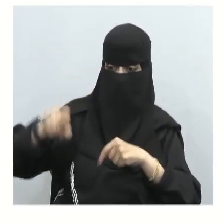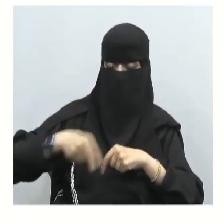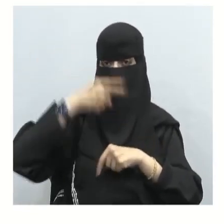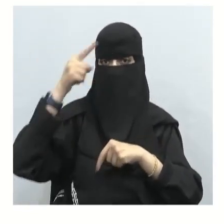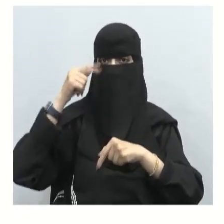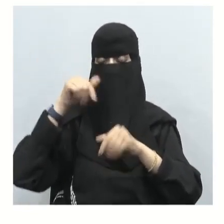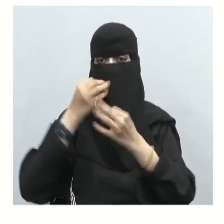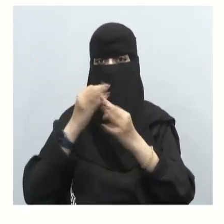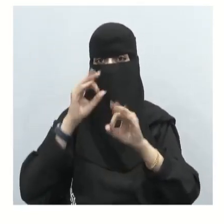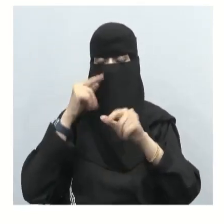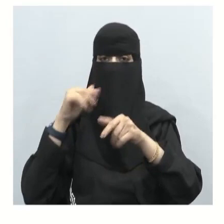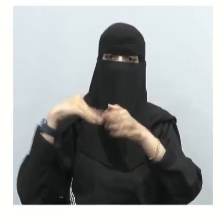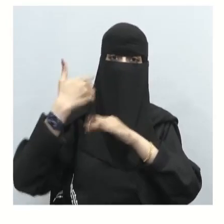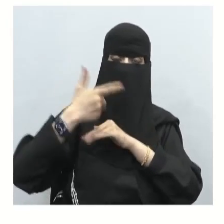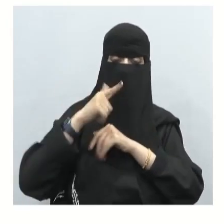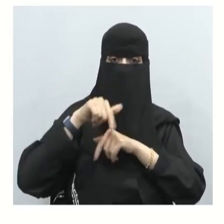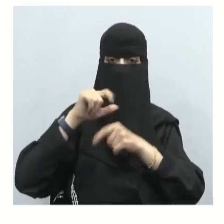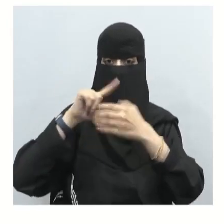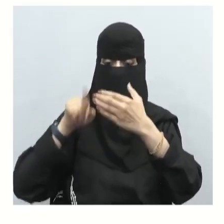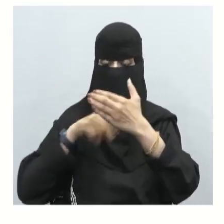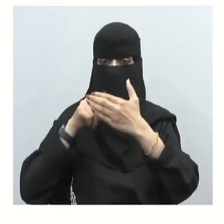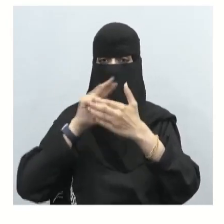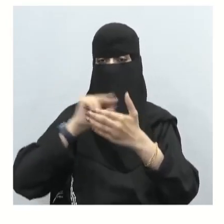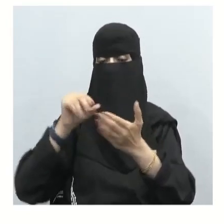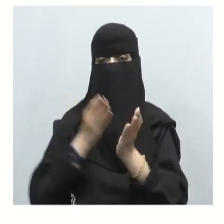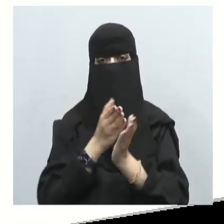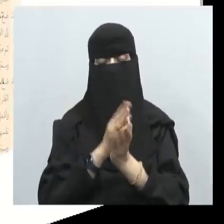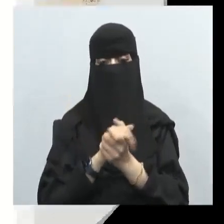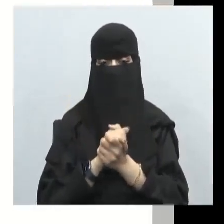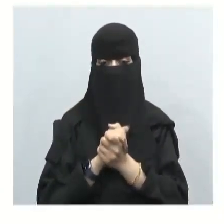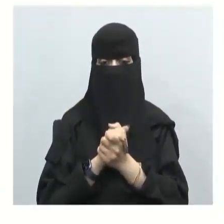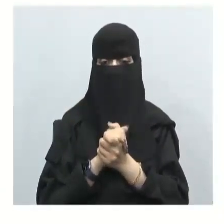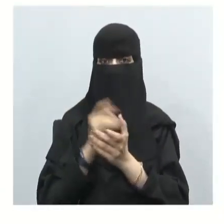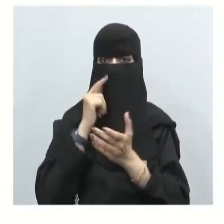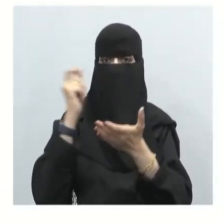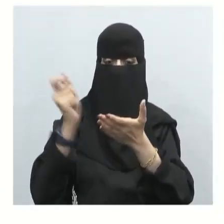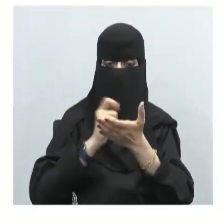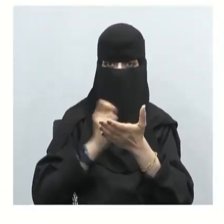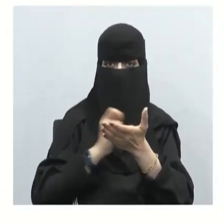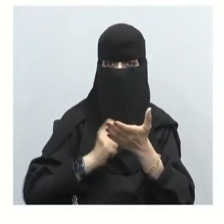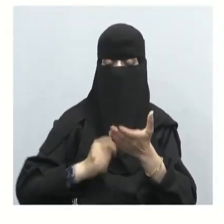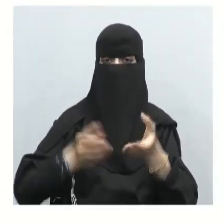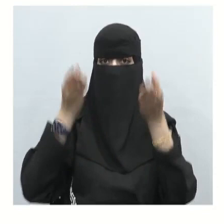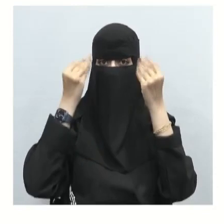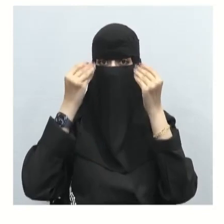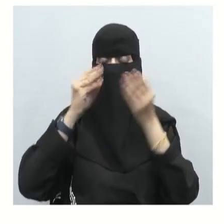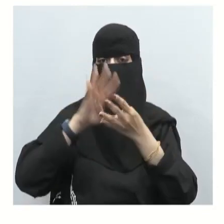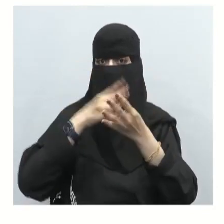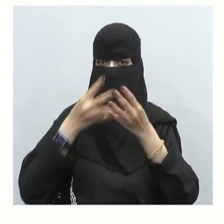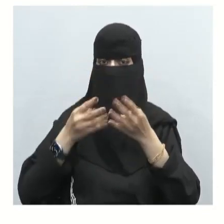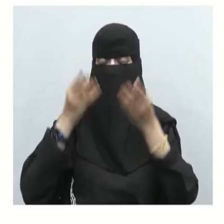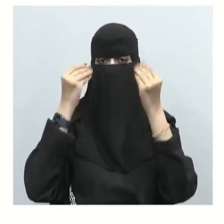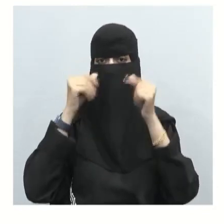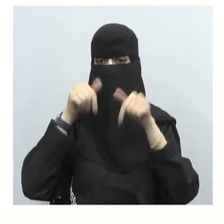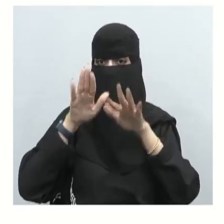ثم نضع المرشحين بالطريقه نفسها نسجل الملاحظات في جدول البيانات نلاحظ انه